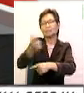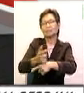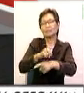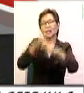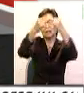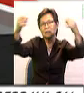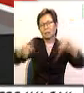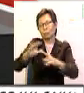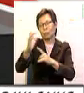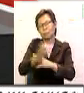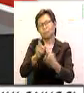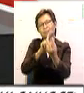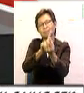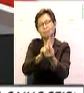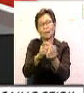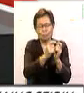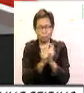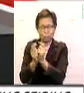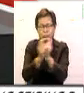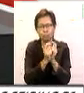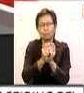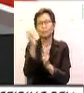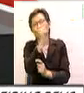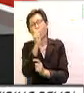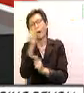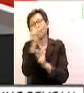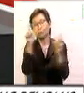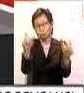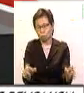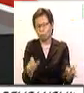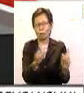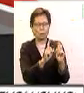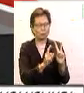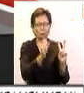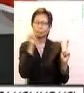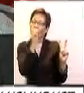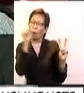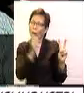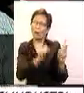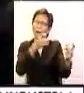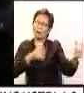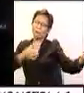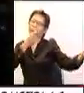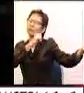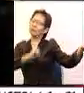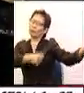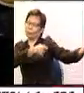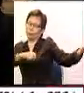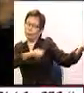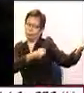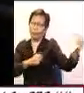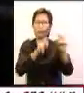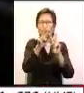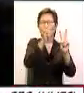di Istana Budaya. Beliau bakal mengiringi persembahan dua penyanyi legenda menerusi gesekan biola pada 22 Disember